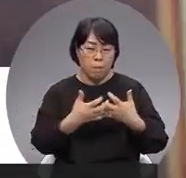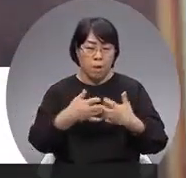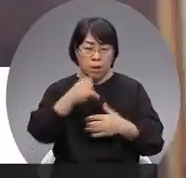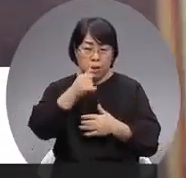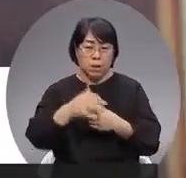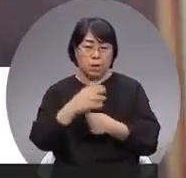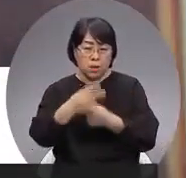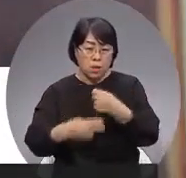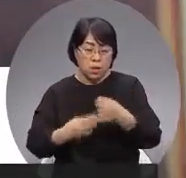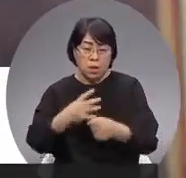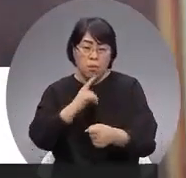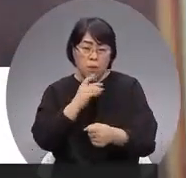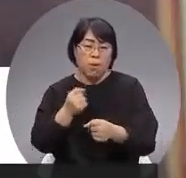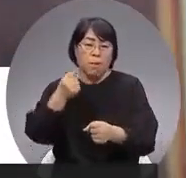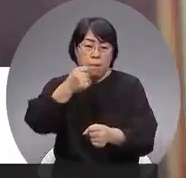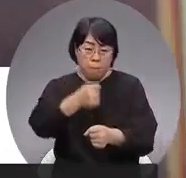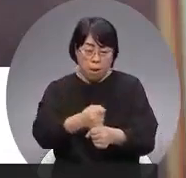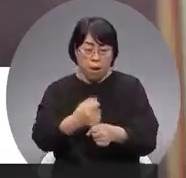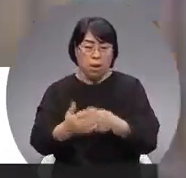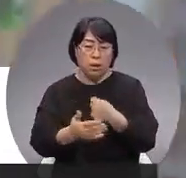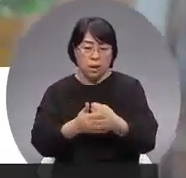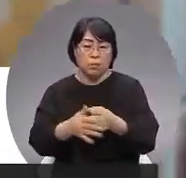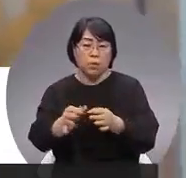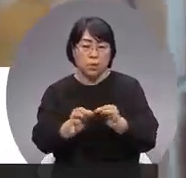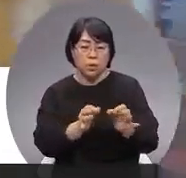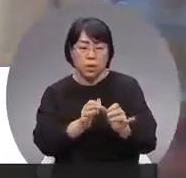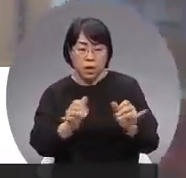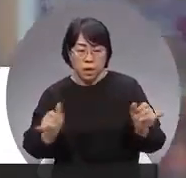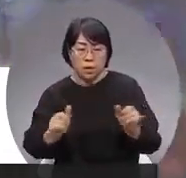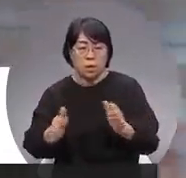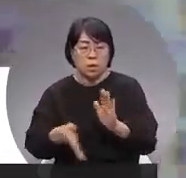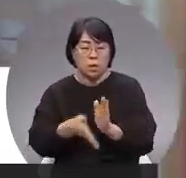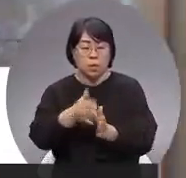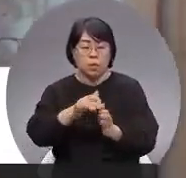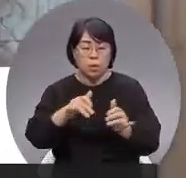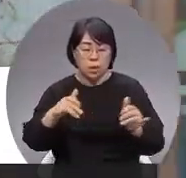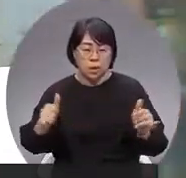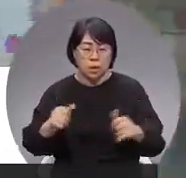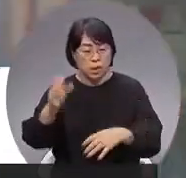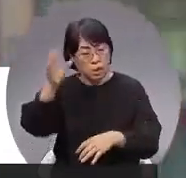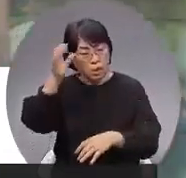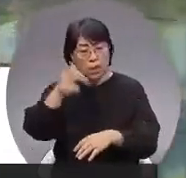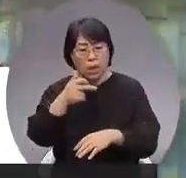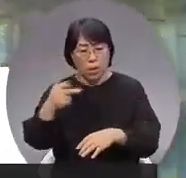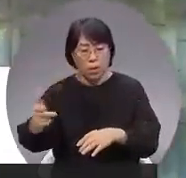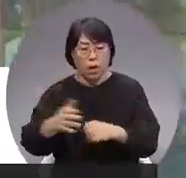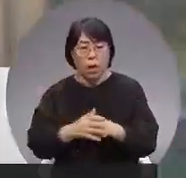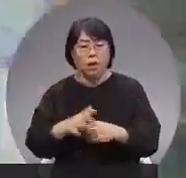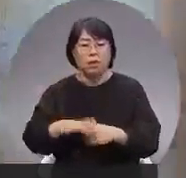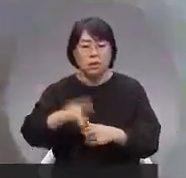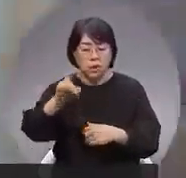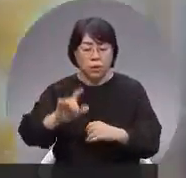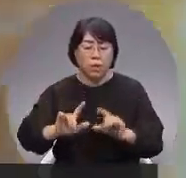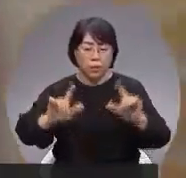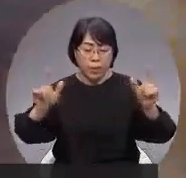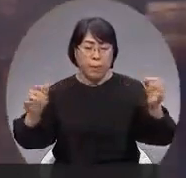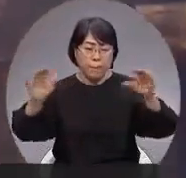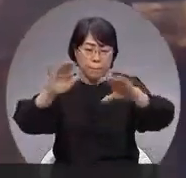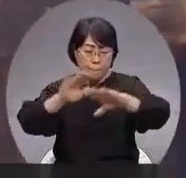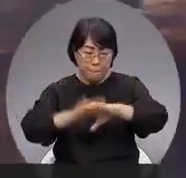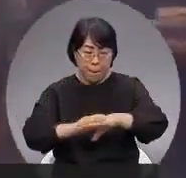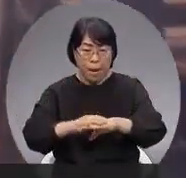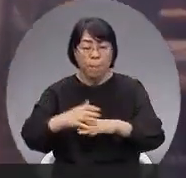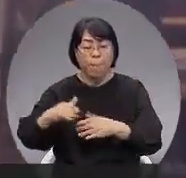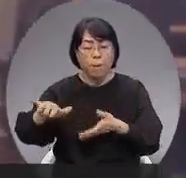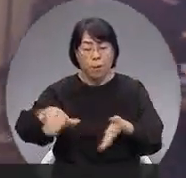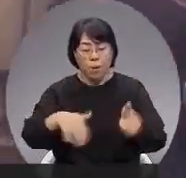되찾은 일상에 지역 자영업자들과 도민들은 기대감을 드러냈는데요. 일상 회복 첫날 밤, 김은초 기자가